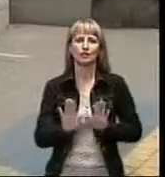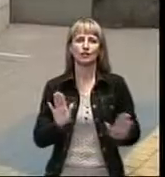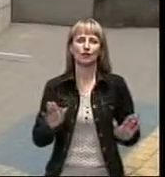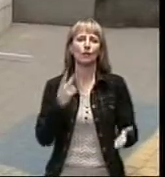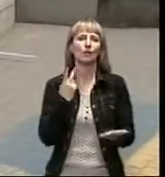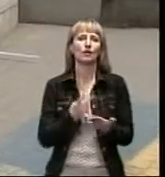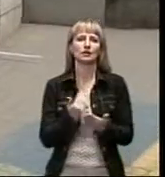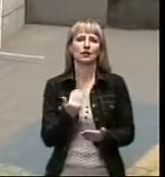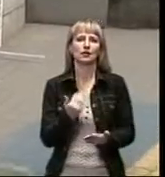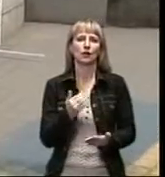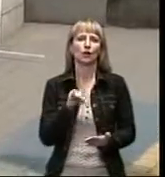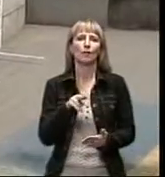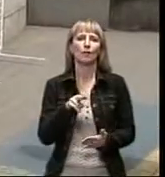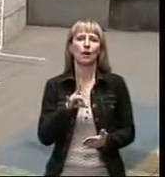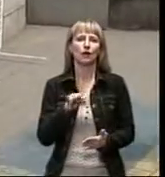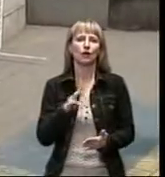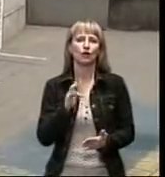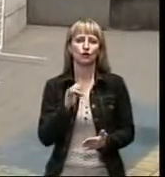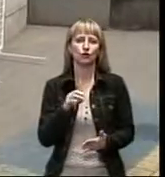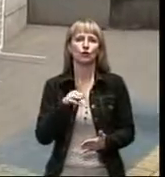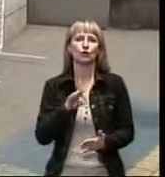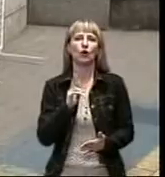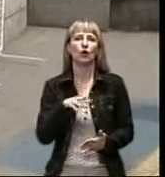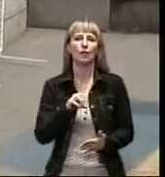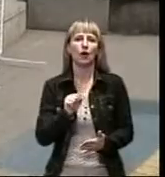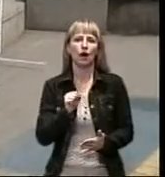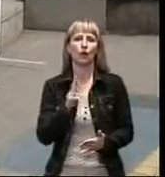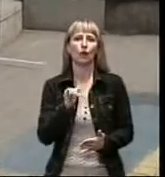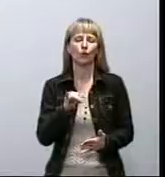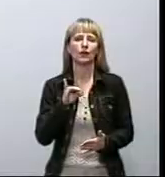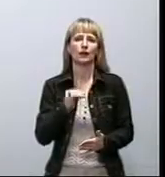– показати її у Приморську, Токмаку та Маріуполі.